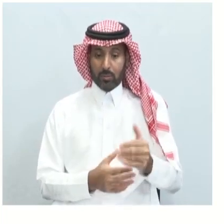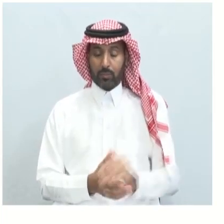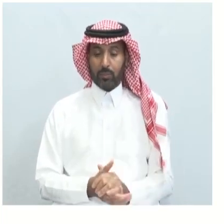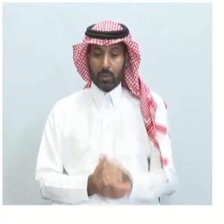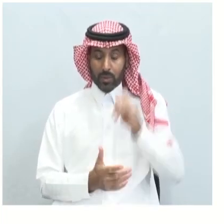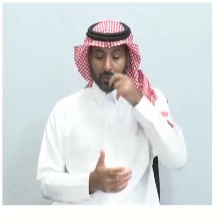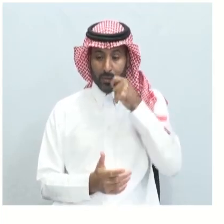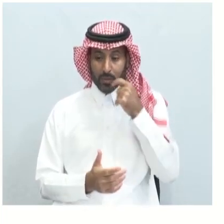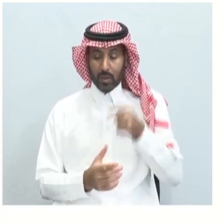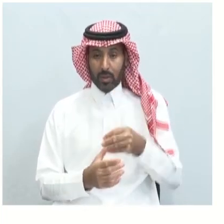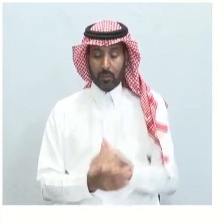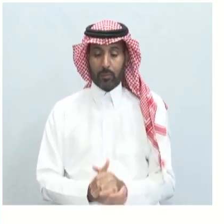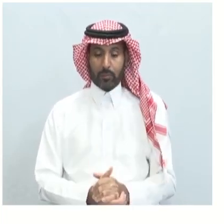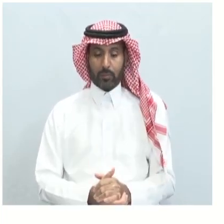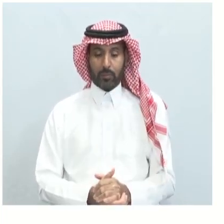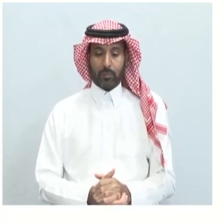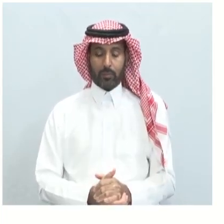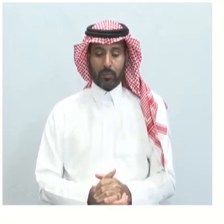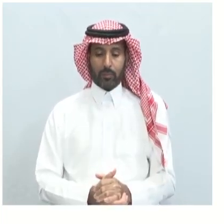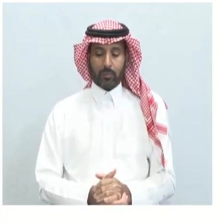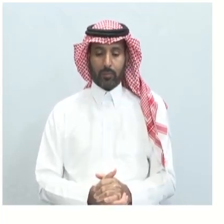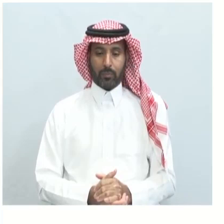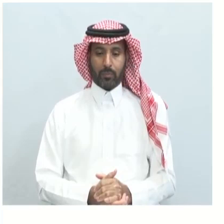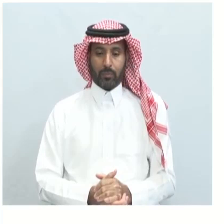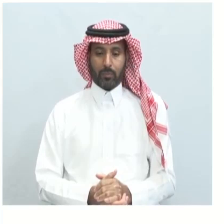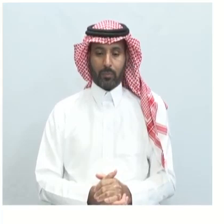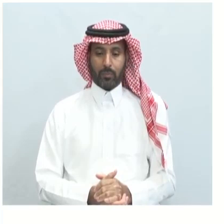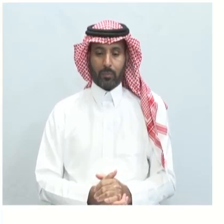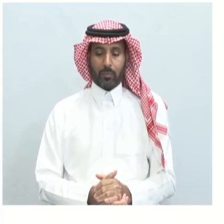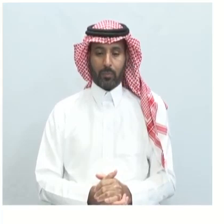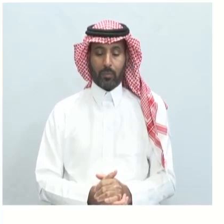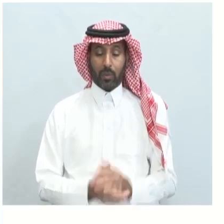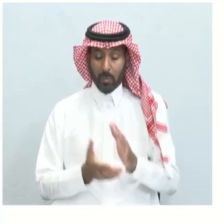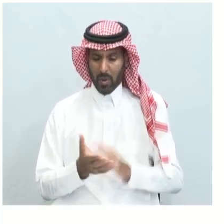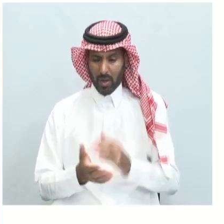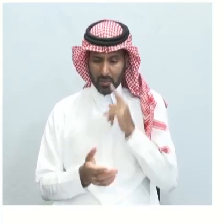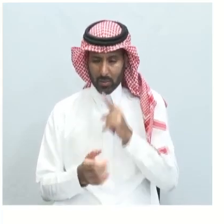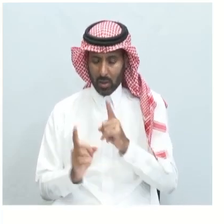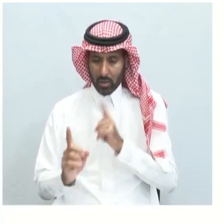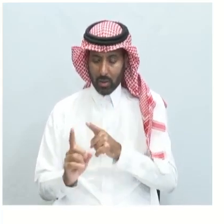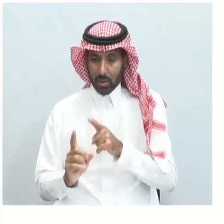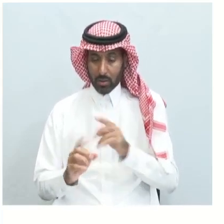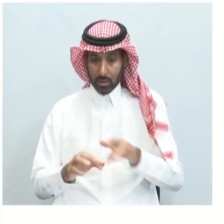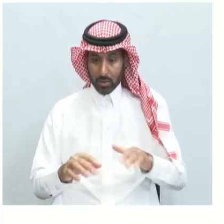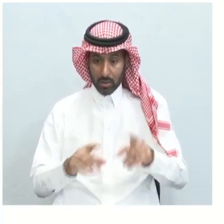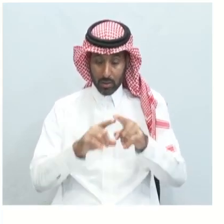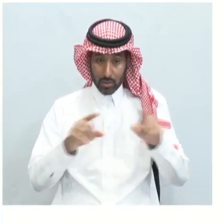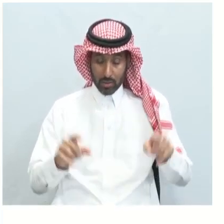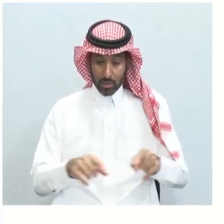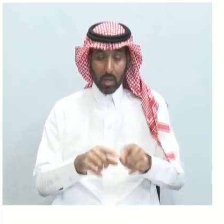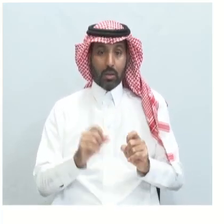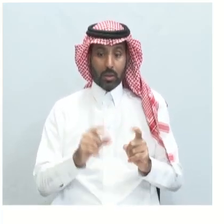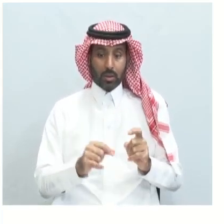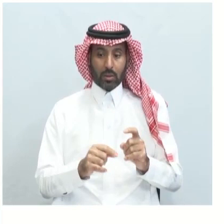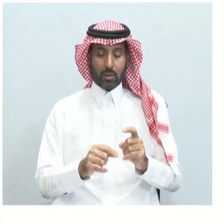تشفير قويه جدا ايضا من ضمن المخاطر التي تتعرض لها اجهزه انترنت